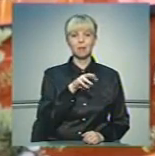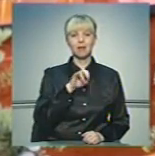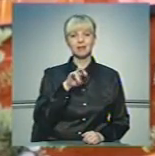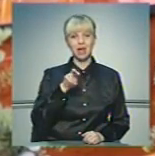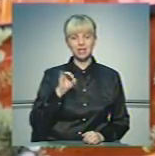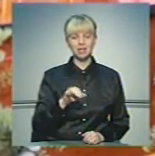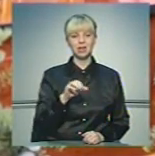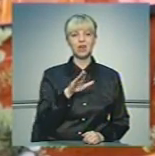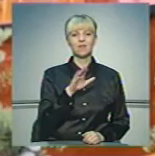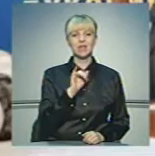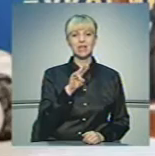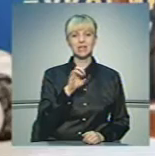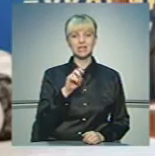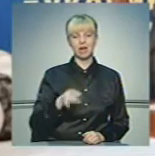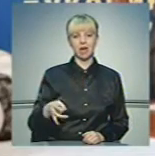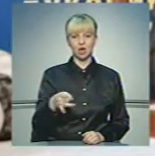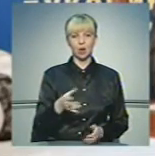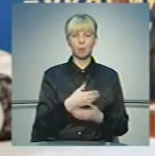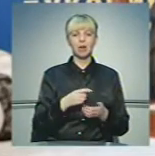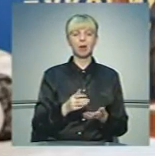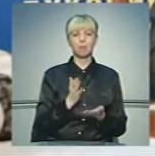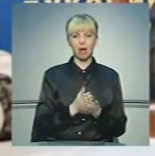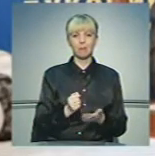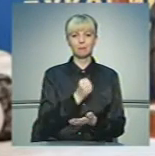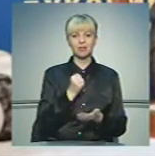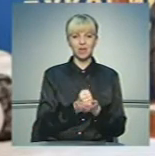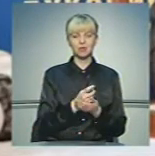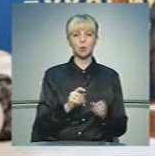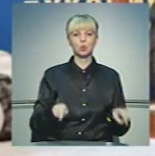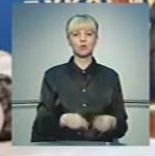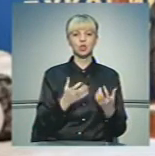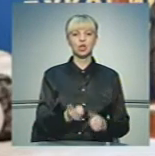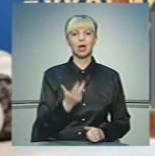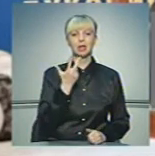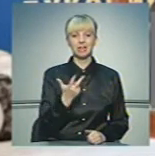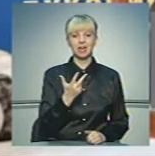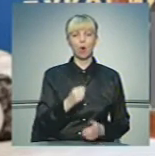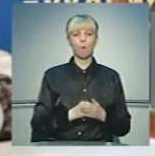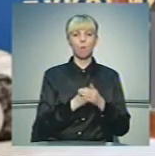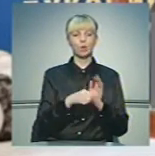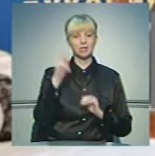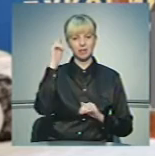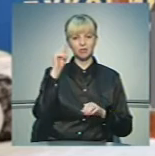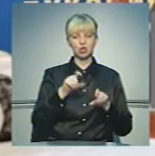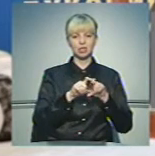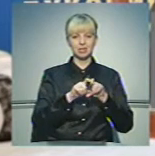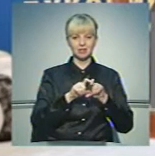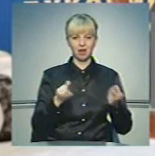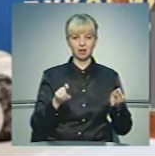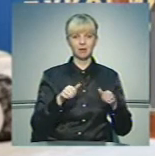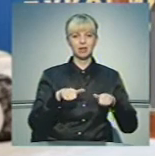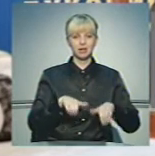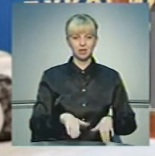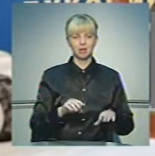та Винницькому районах. Ми маємо підтвердження про створення ще 3 опорних навчальних закладів.